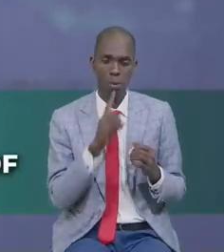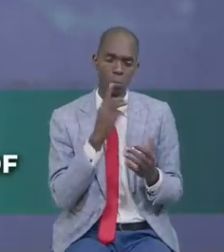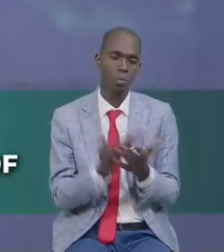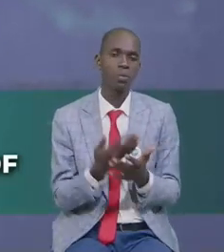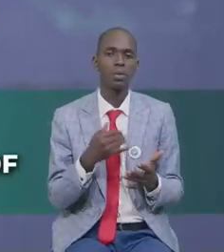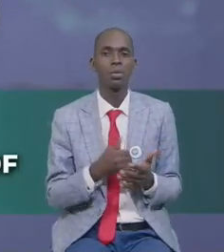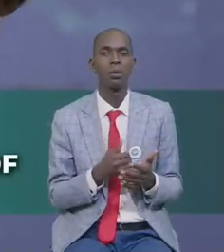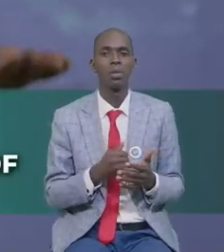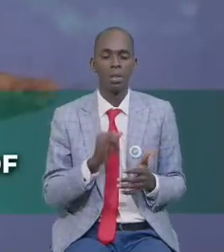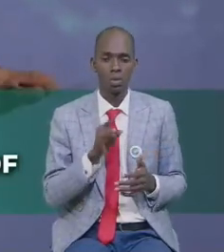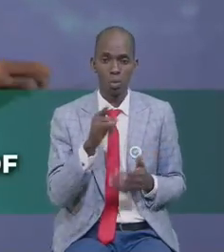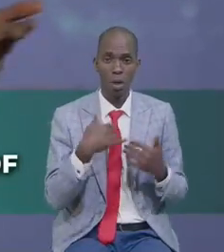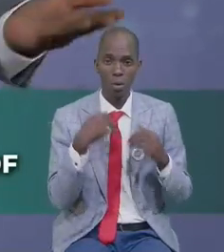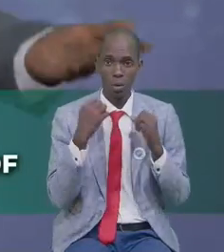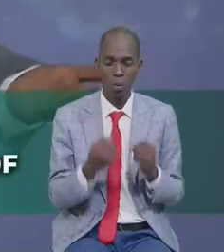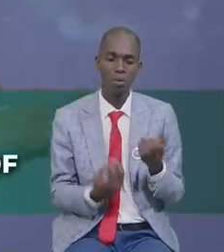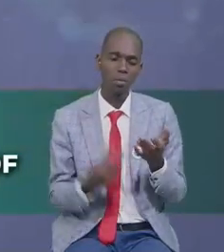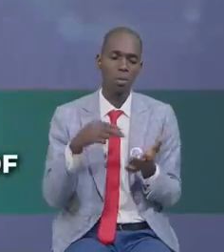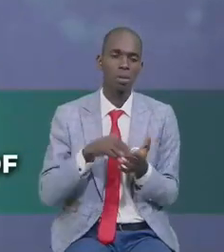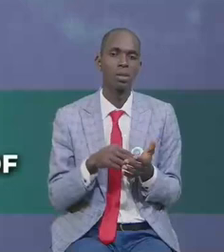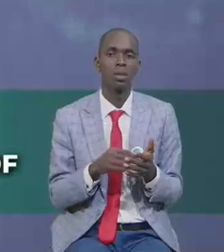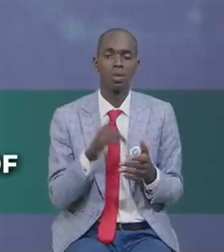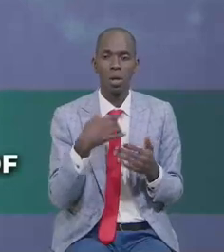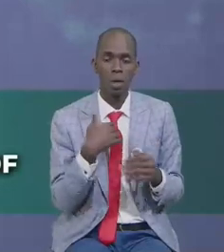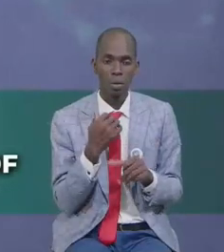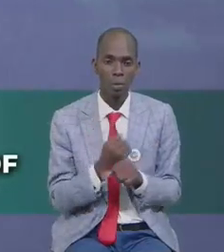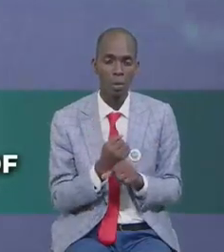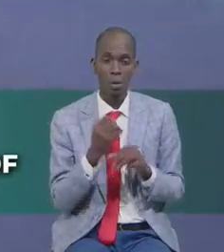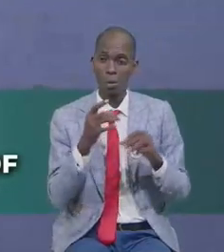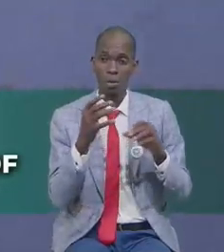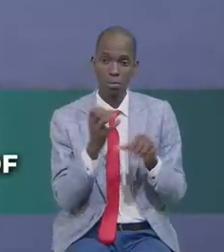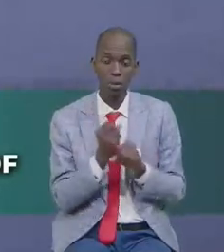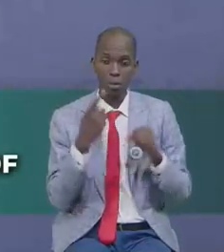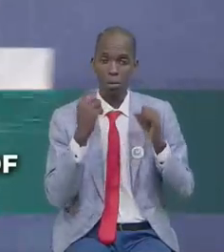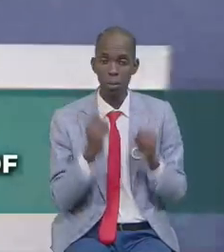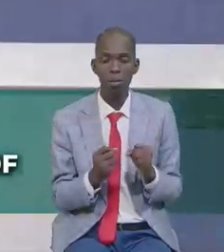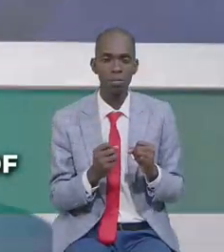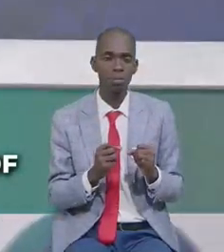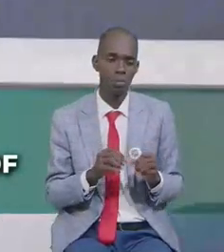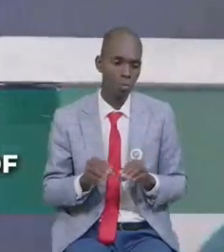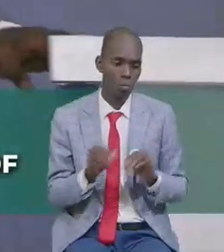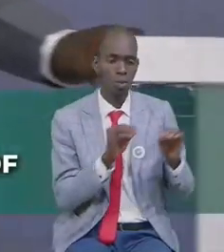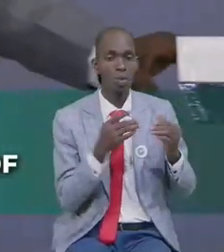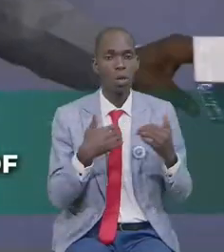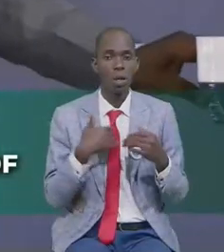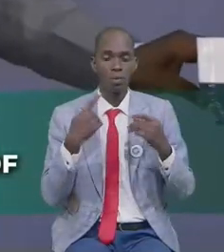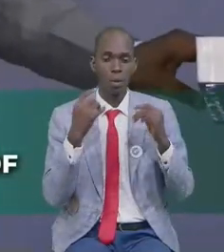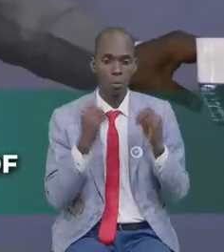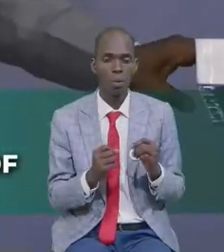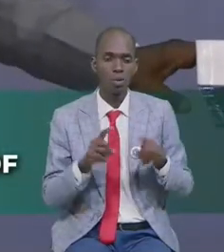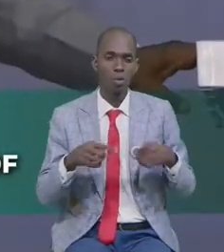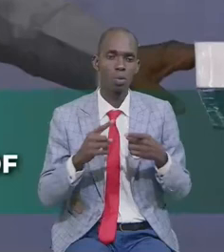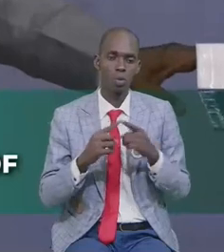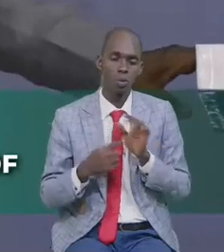as la puissance. Lève-toi. Tu as la puissance. Va. Avance. Tu as la puissance. Va exercer cette